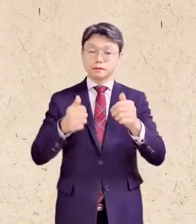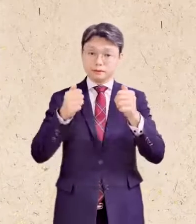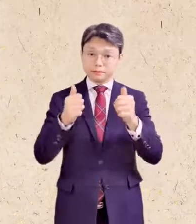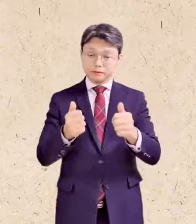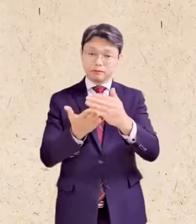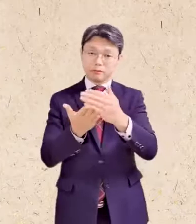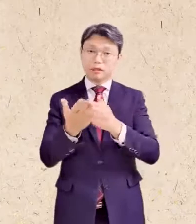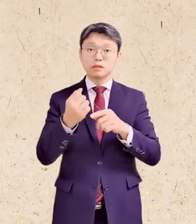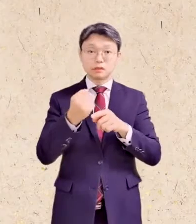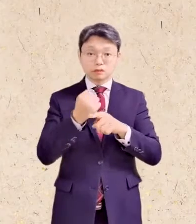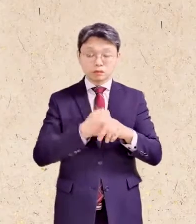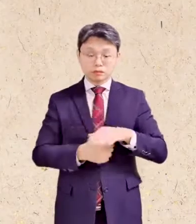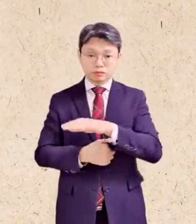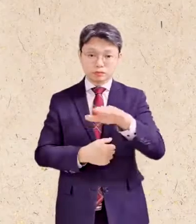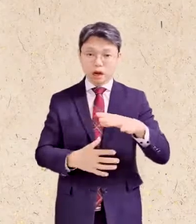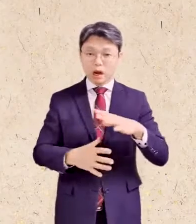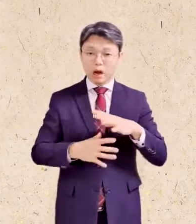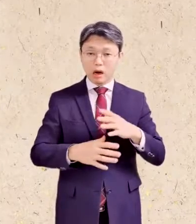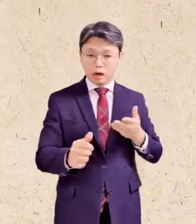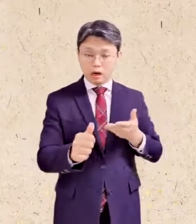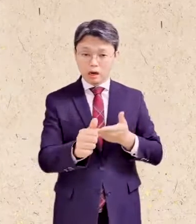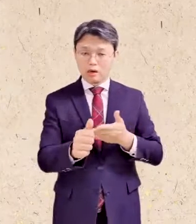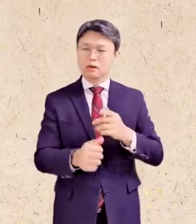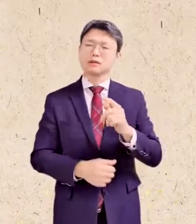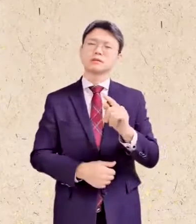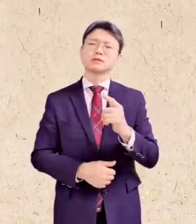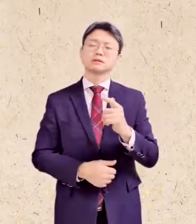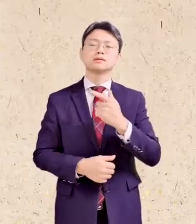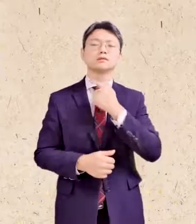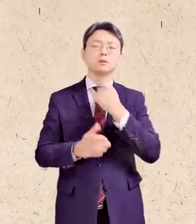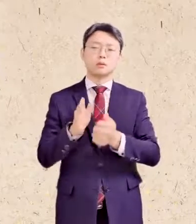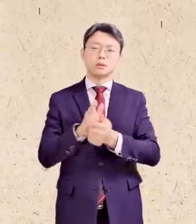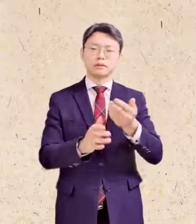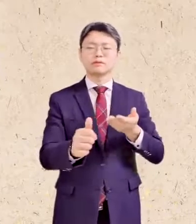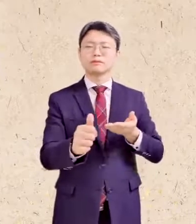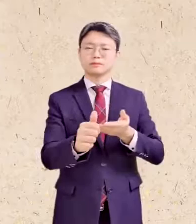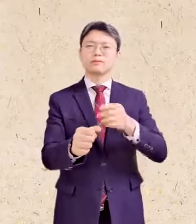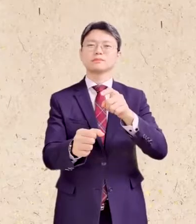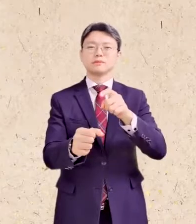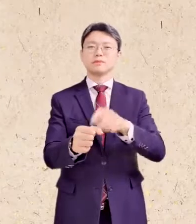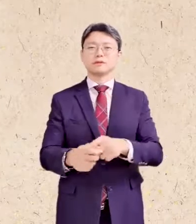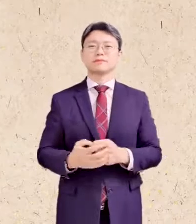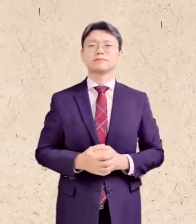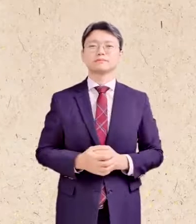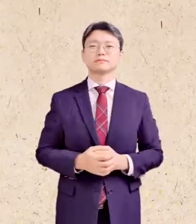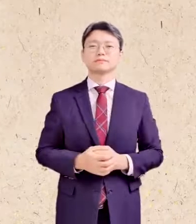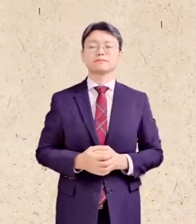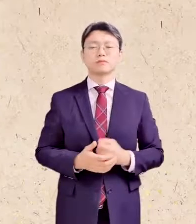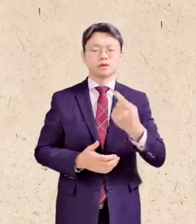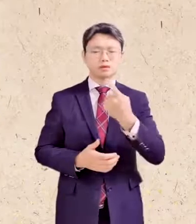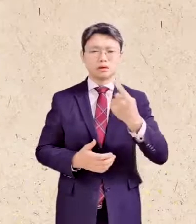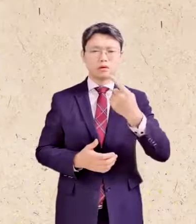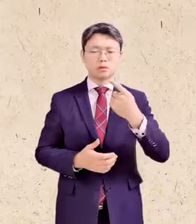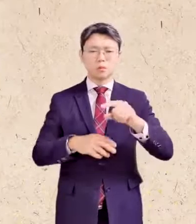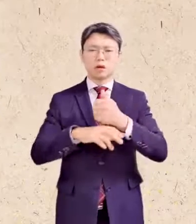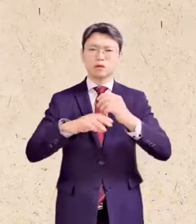때문입니다. 하지만 심판이 나오는 이유는 우리에게 무서움을 주기 위한 것이 아니라 우리에게 소망을 주기